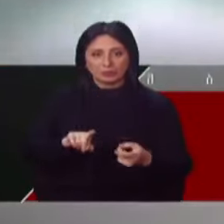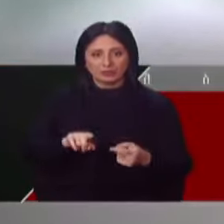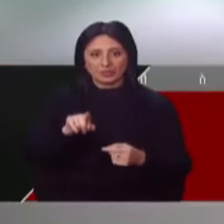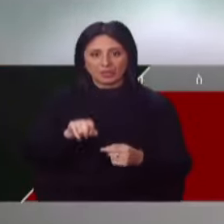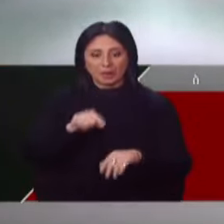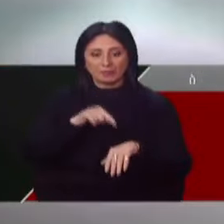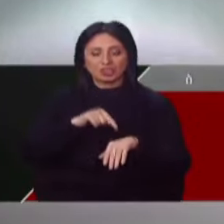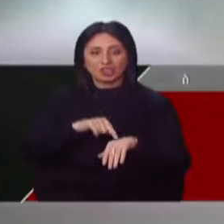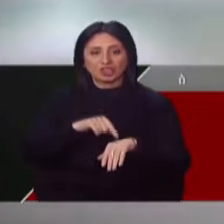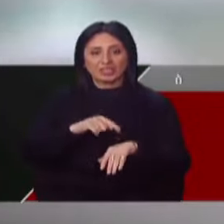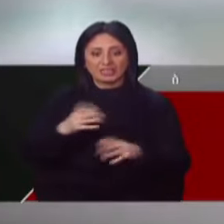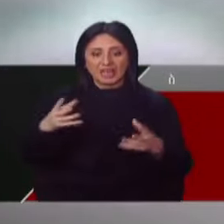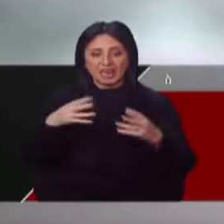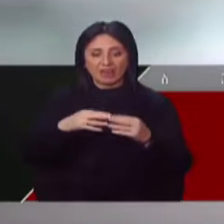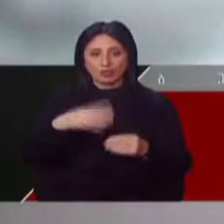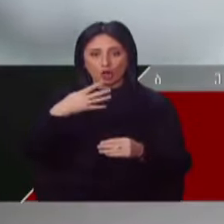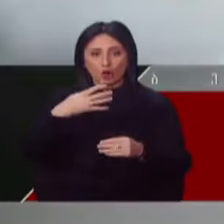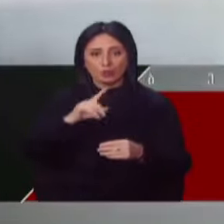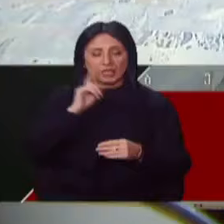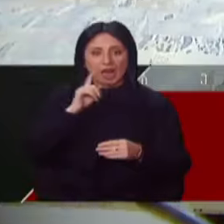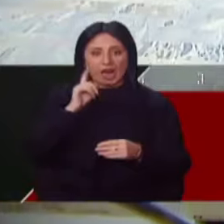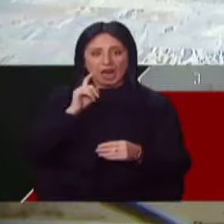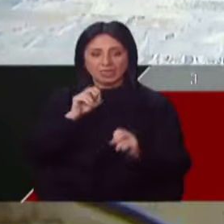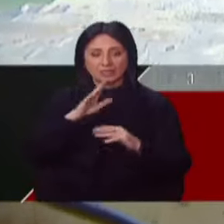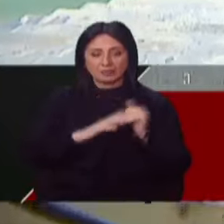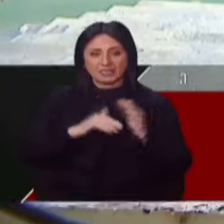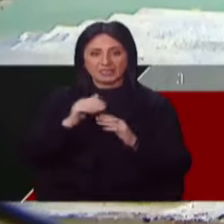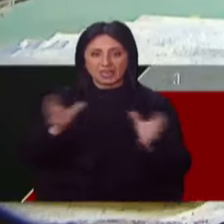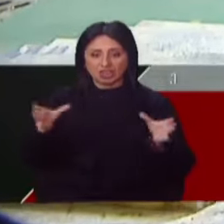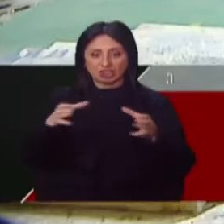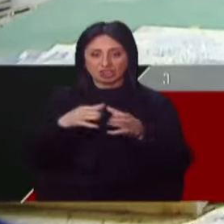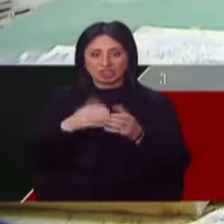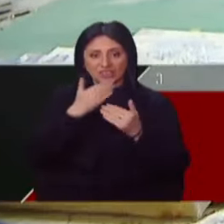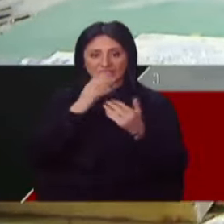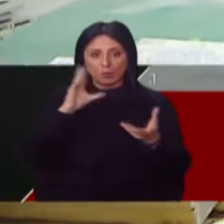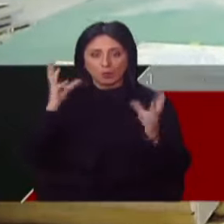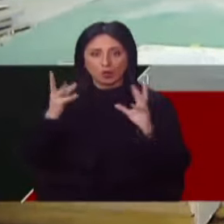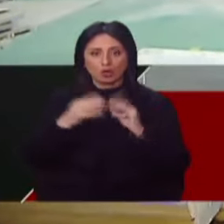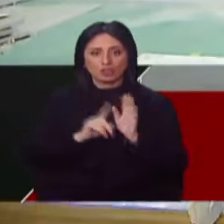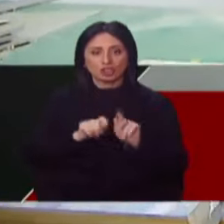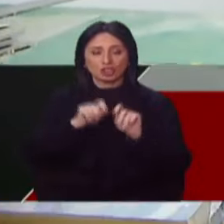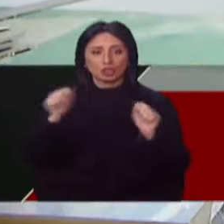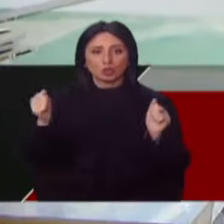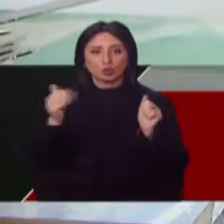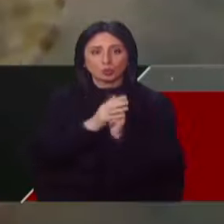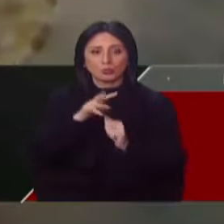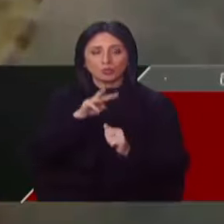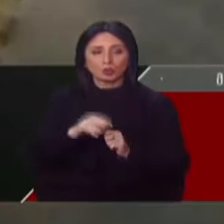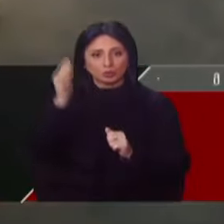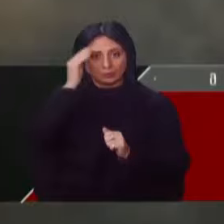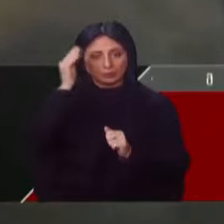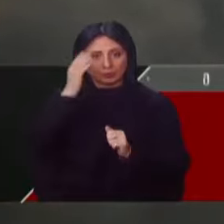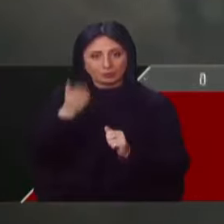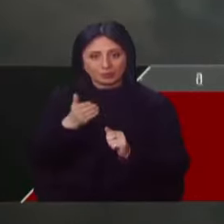Am șegrznebebis ertianoba ormoțamde ahalgazrda specialisti șegriba de sabolo jamshi, șeikmna tchutme tutiani